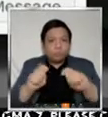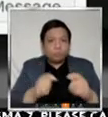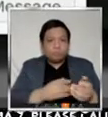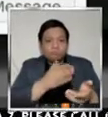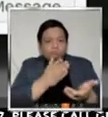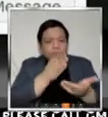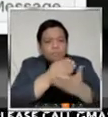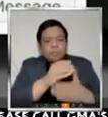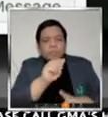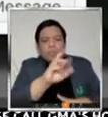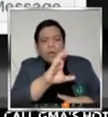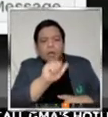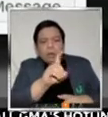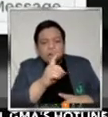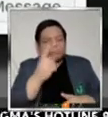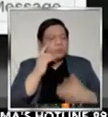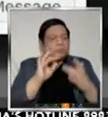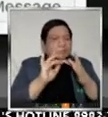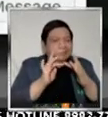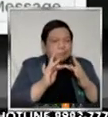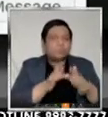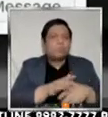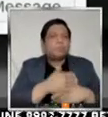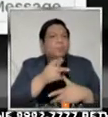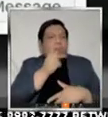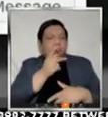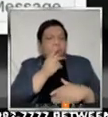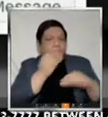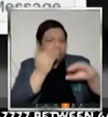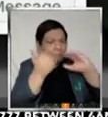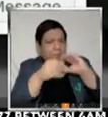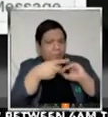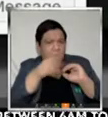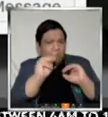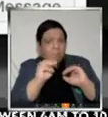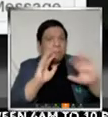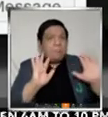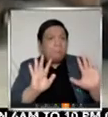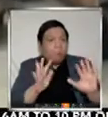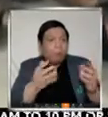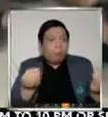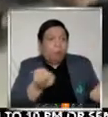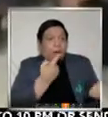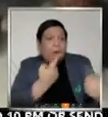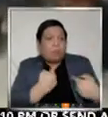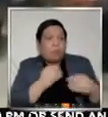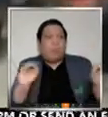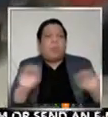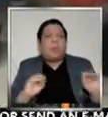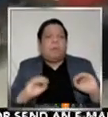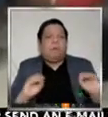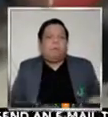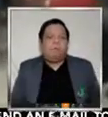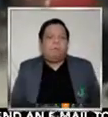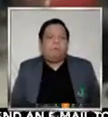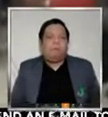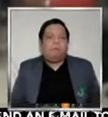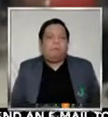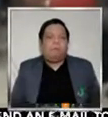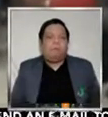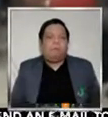sa pamamagitan ng email at private message sa kanilang Facebook page, pero wala silang tugon sa amin.